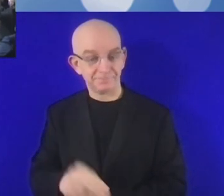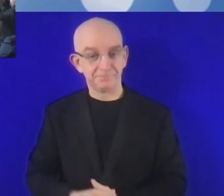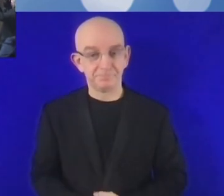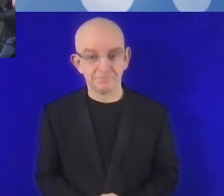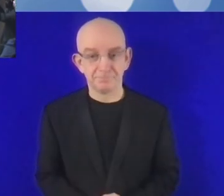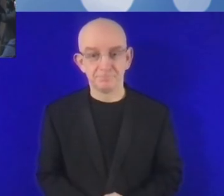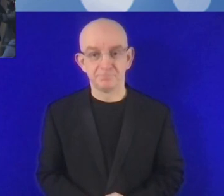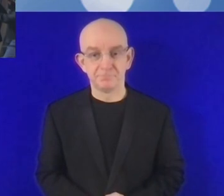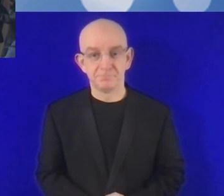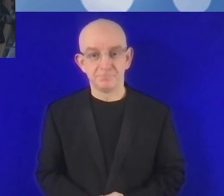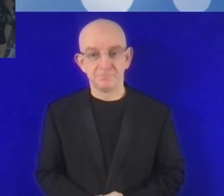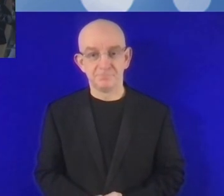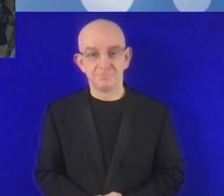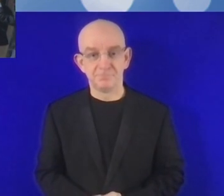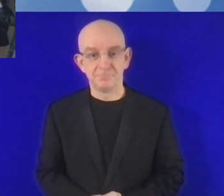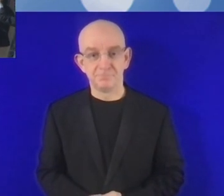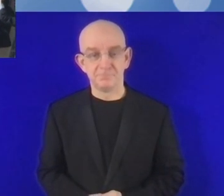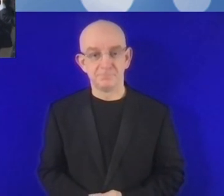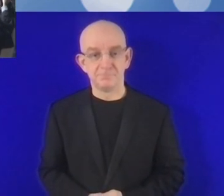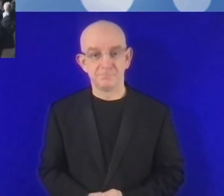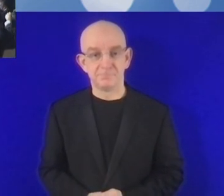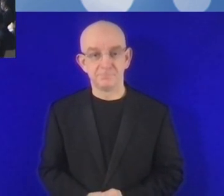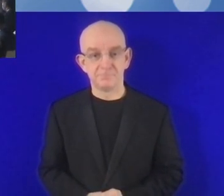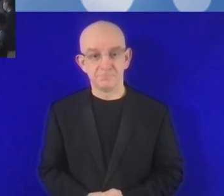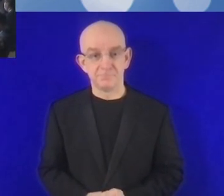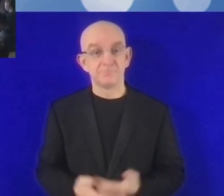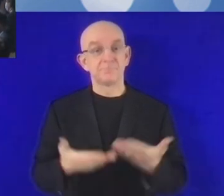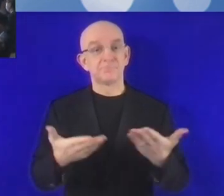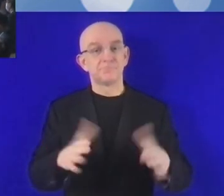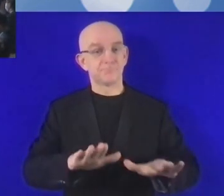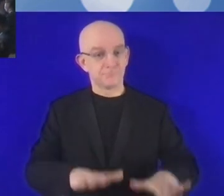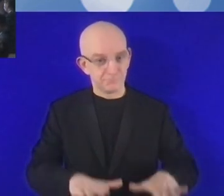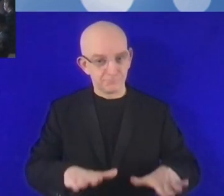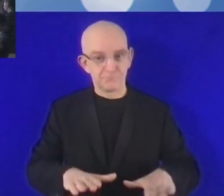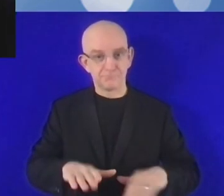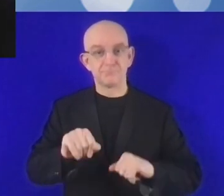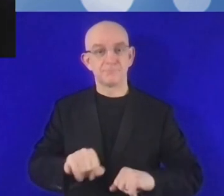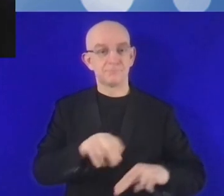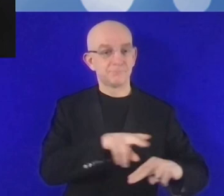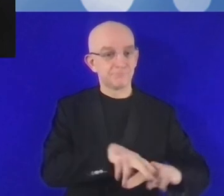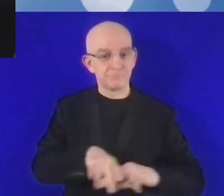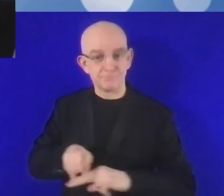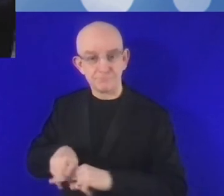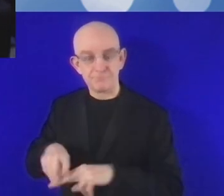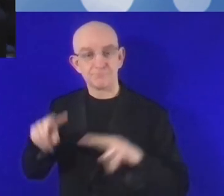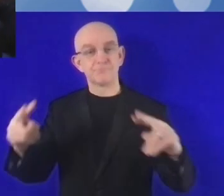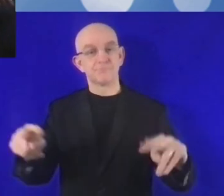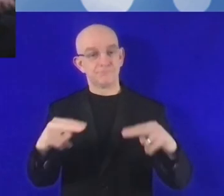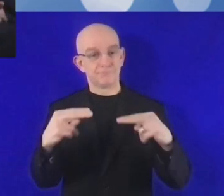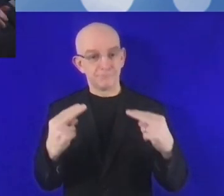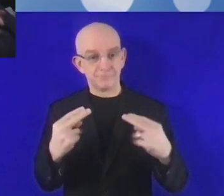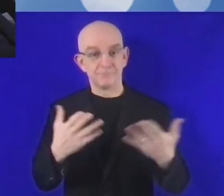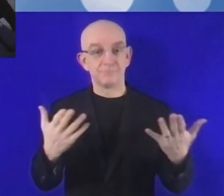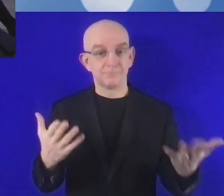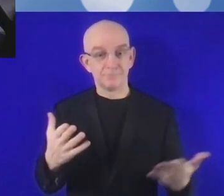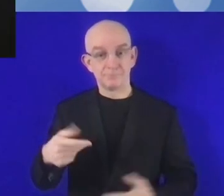Юн Зинмина, пожалуйста, приглашаю вас занять место. Премьер-министр